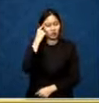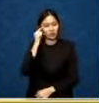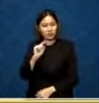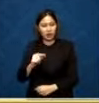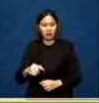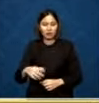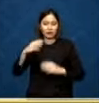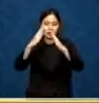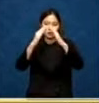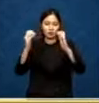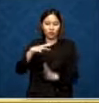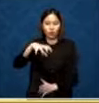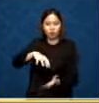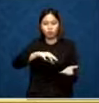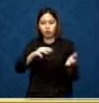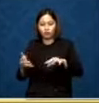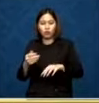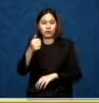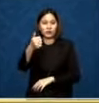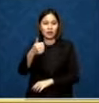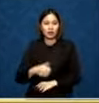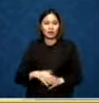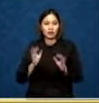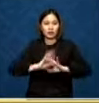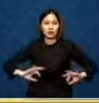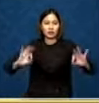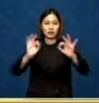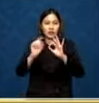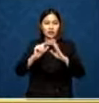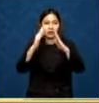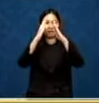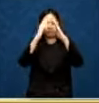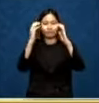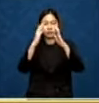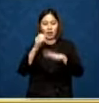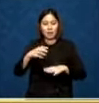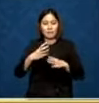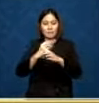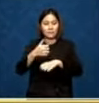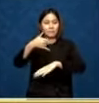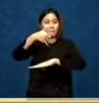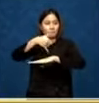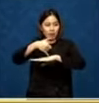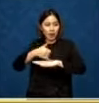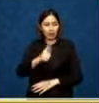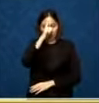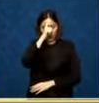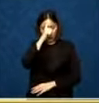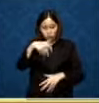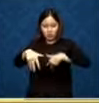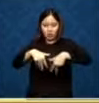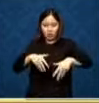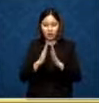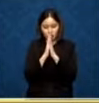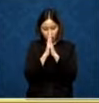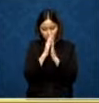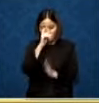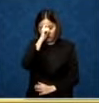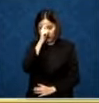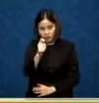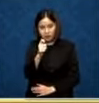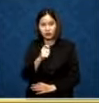านนี้จะถูกทำลายไปและที่สำคัญองค์พระประธานที่เป็นที่สักการะของชาวบ้านที่สมเด็จพระสังฆ